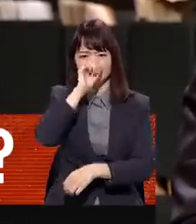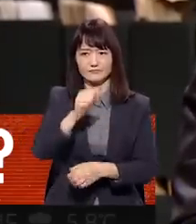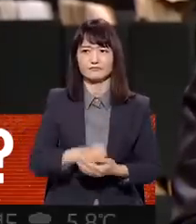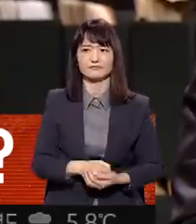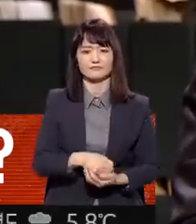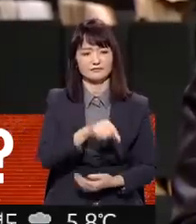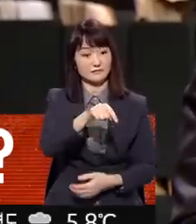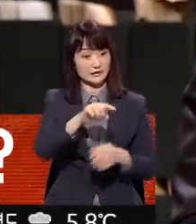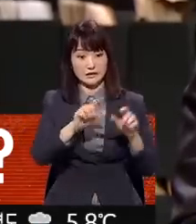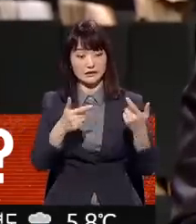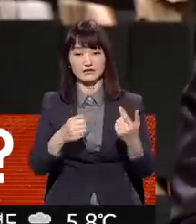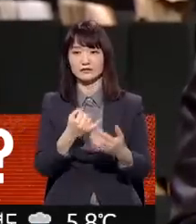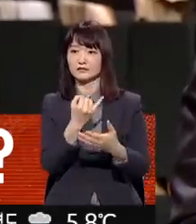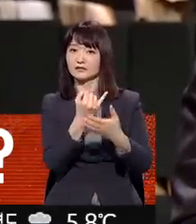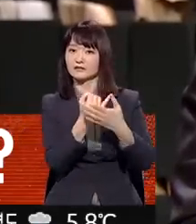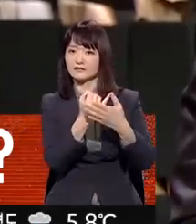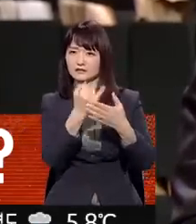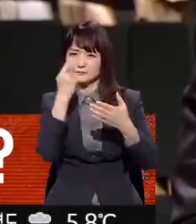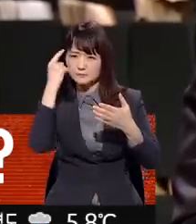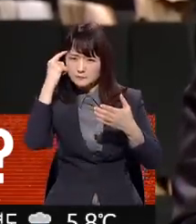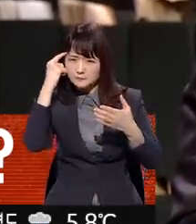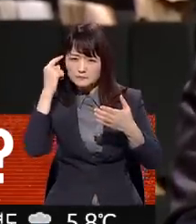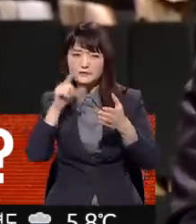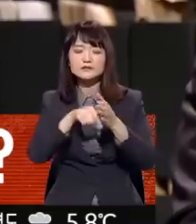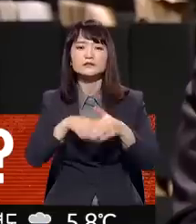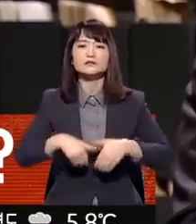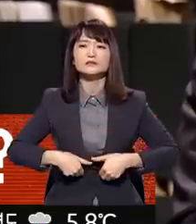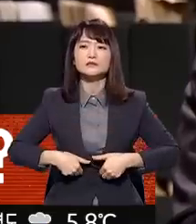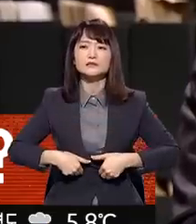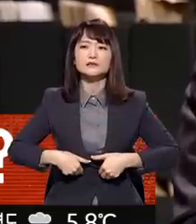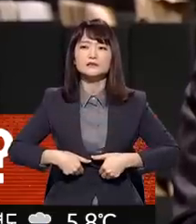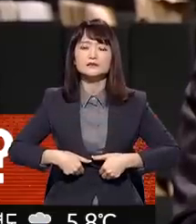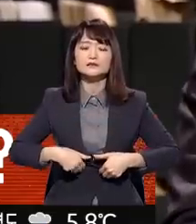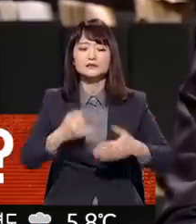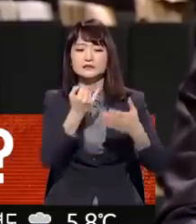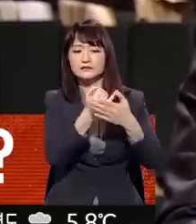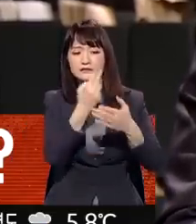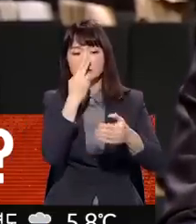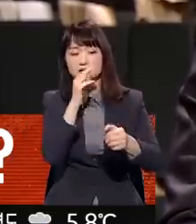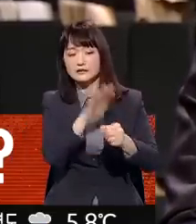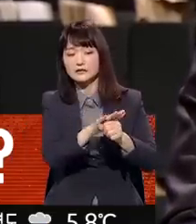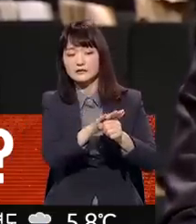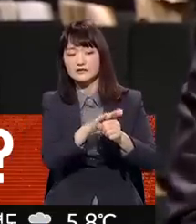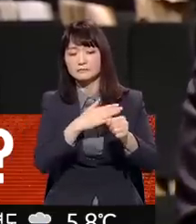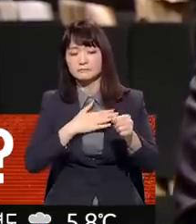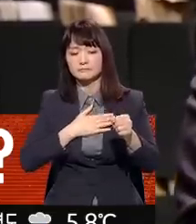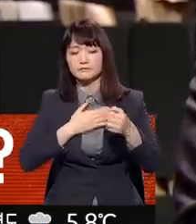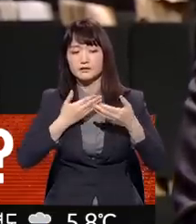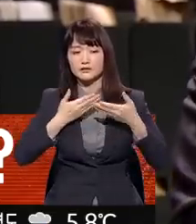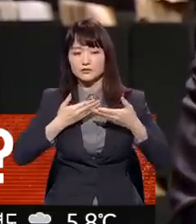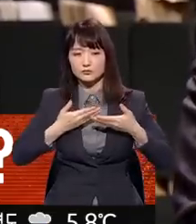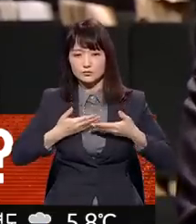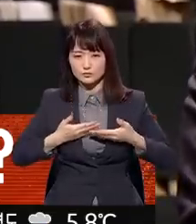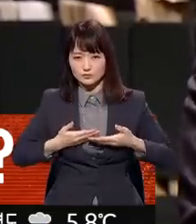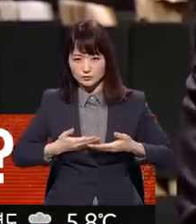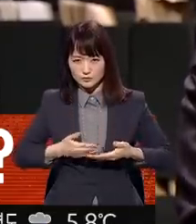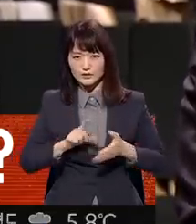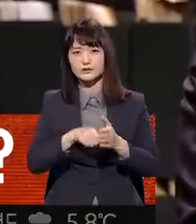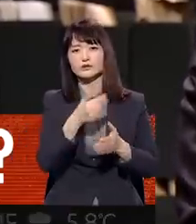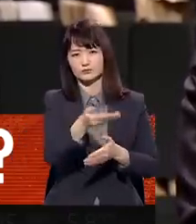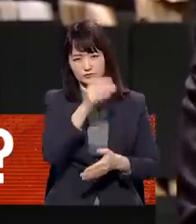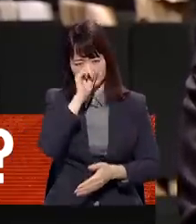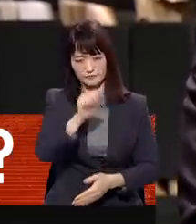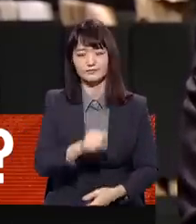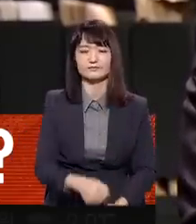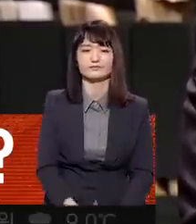그게 만약 아니고 큰딸에게 약간 생각한 시간이 필요하다면 약간 큰딸이 억울함을 이 감정을 가라앉힐 수 있는 시간을 주시는 게 더 좋을 것